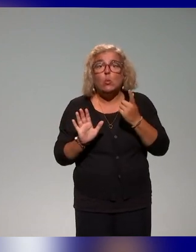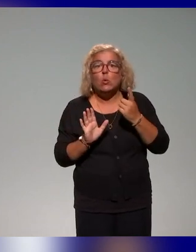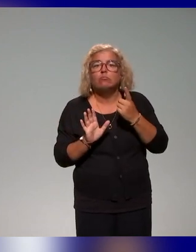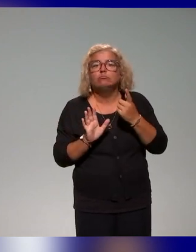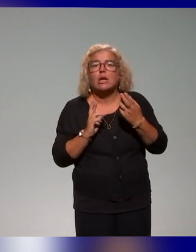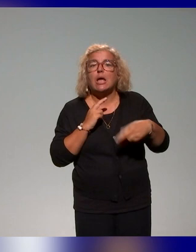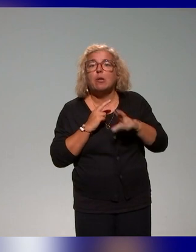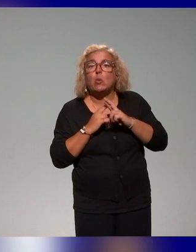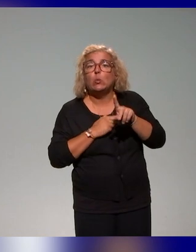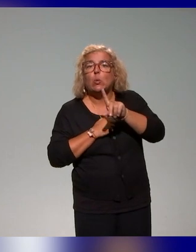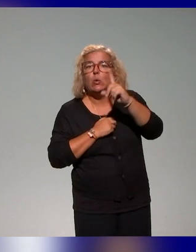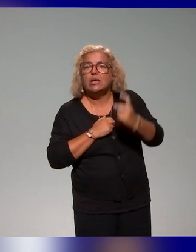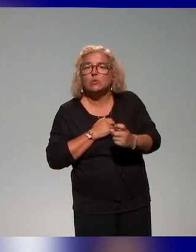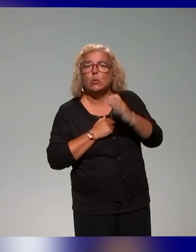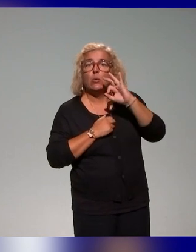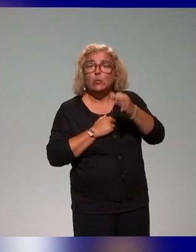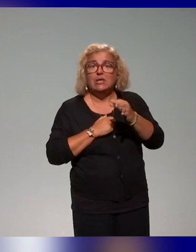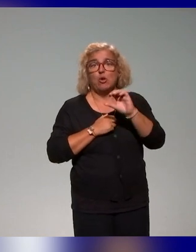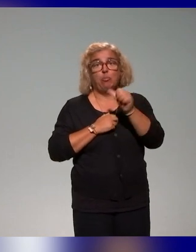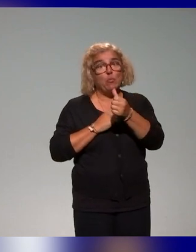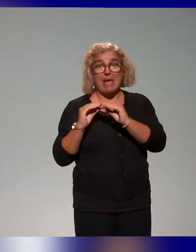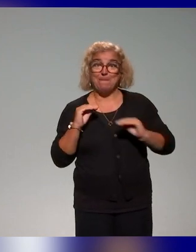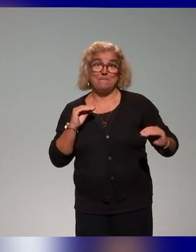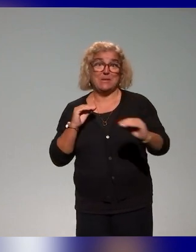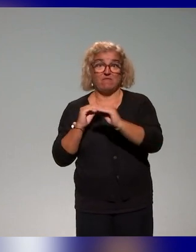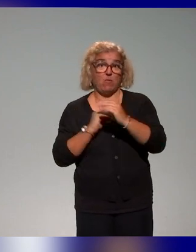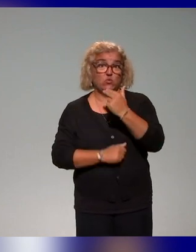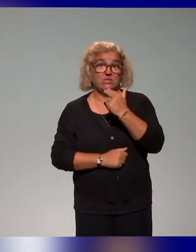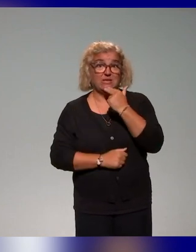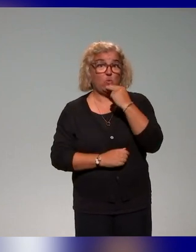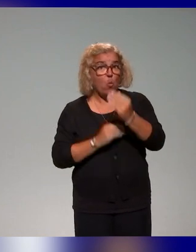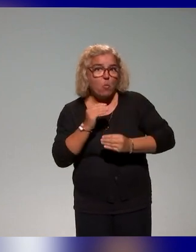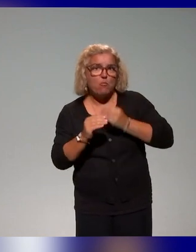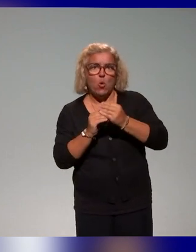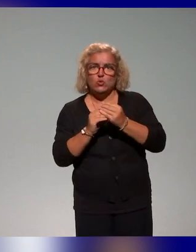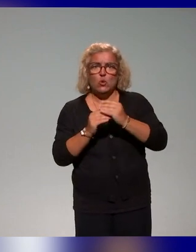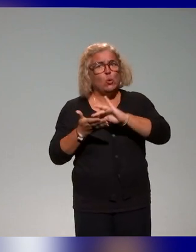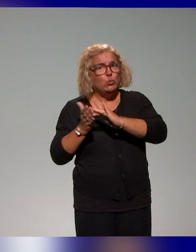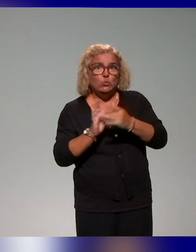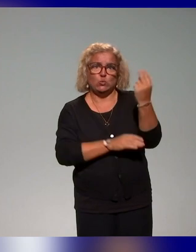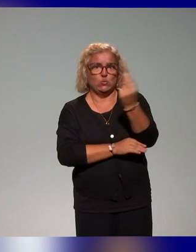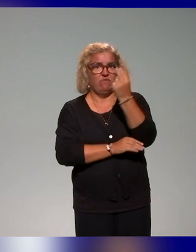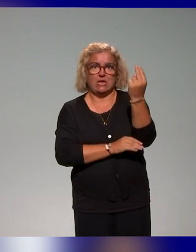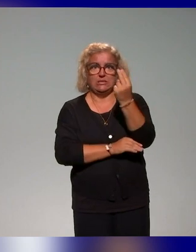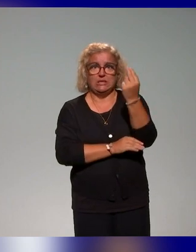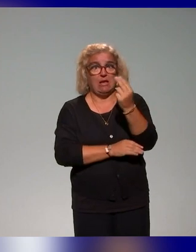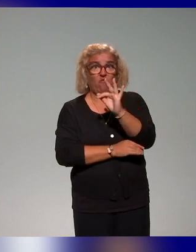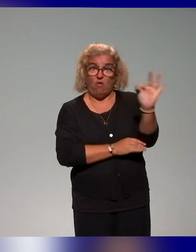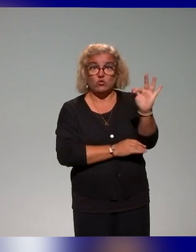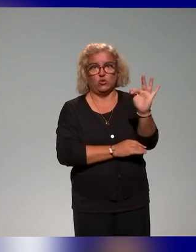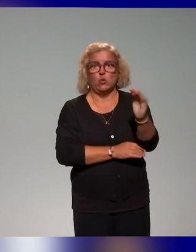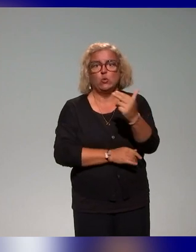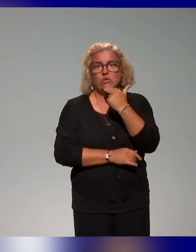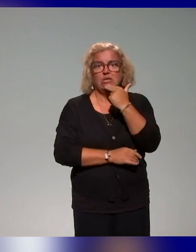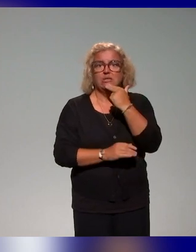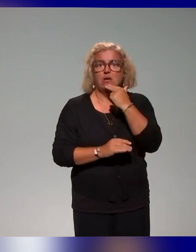interrogation, oui, c'est la première plateforme utilisée au monde. Oui, toutes les universités France ont Moodle et de